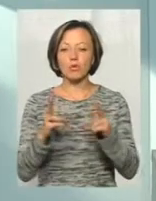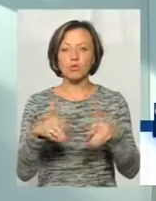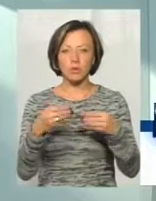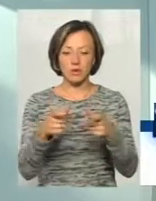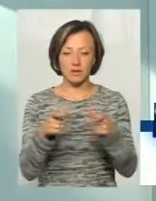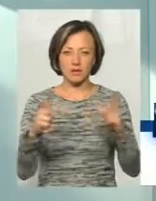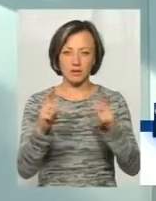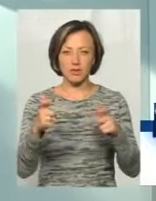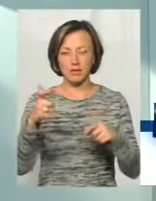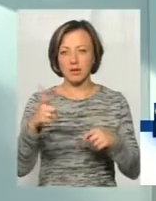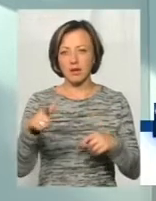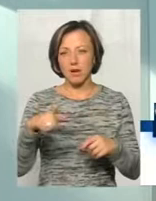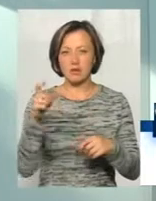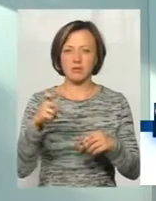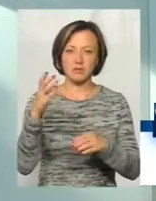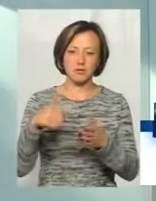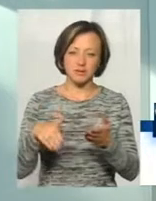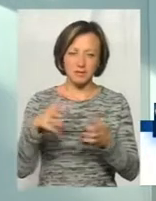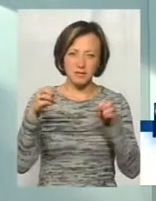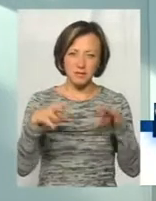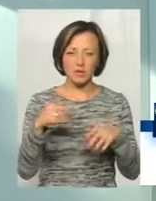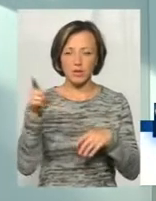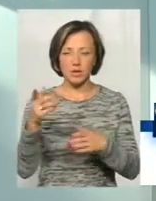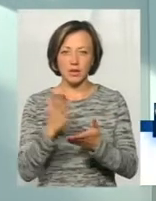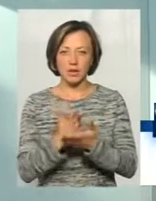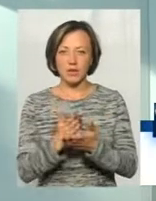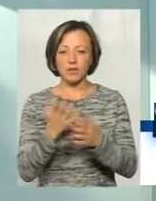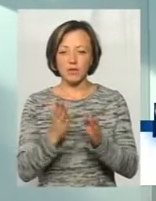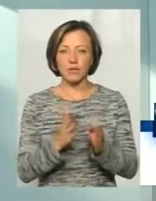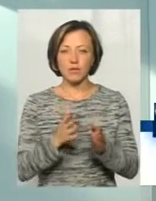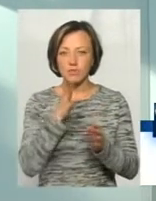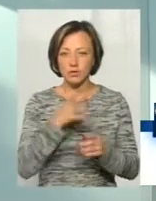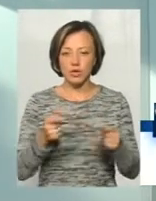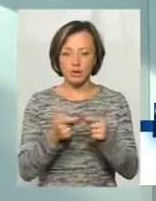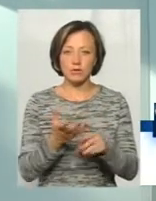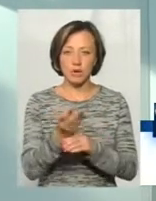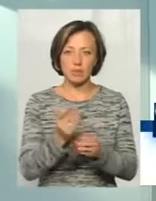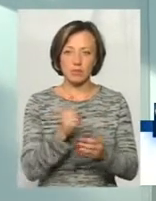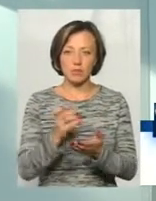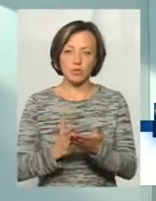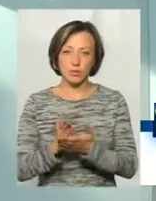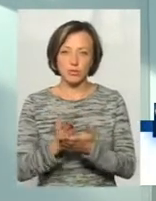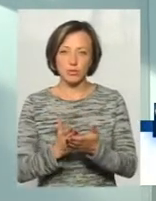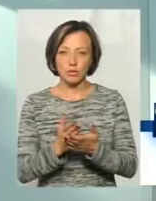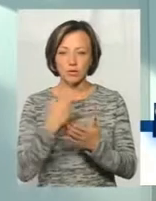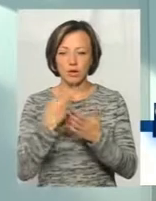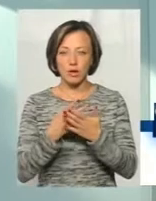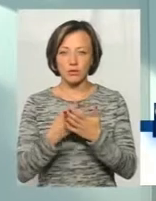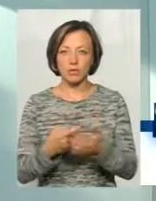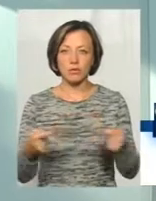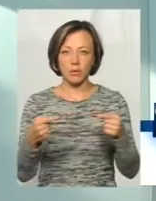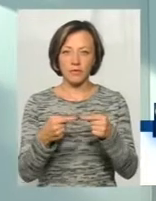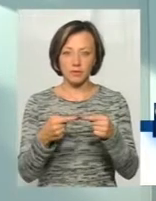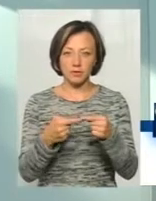плату. У них є певні методики, якщо ви вчасно сплачуєте за послугу, показуєте